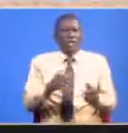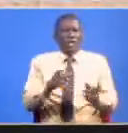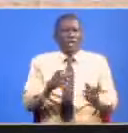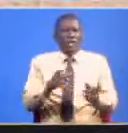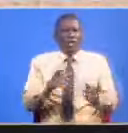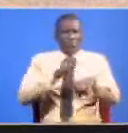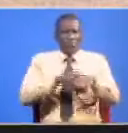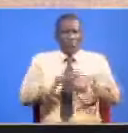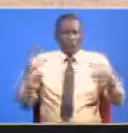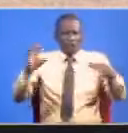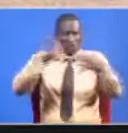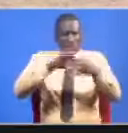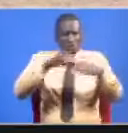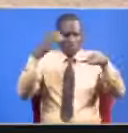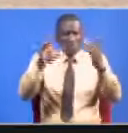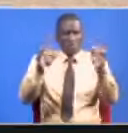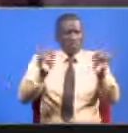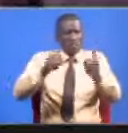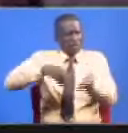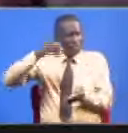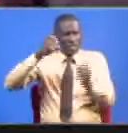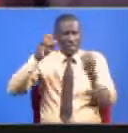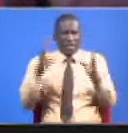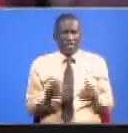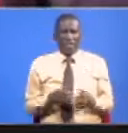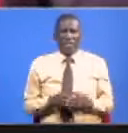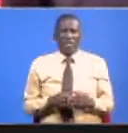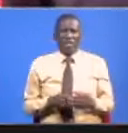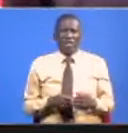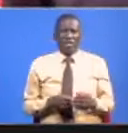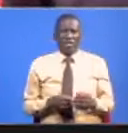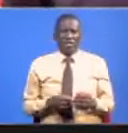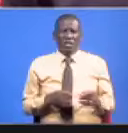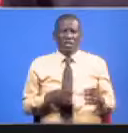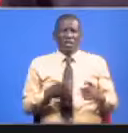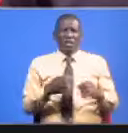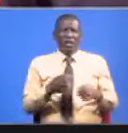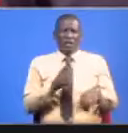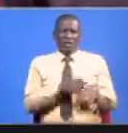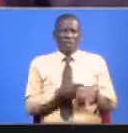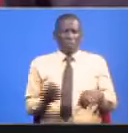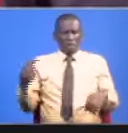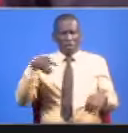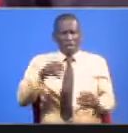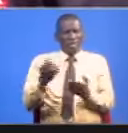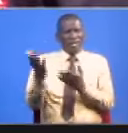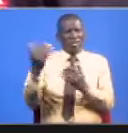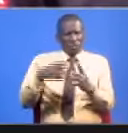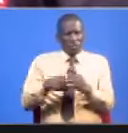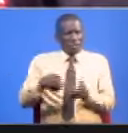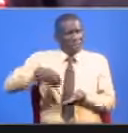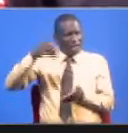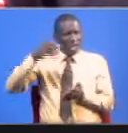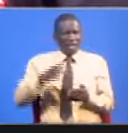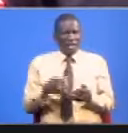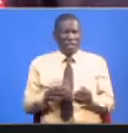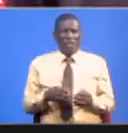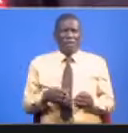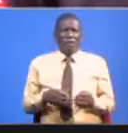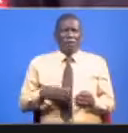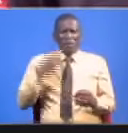tangu walipojiunga na chuo hiki. Putting here, I was expecting to start learning even you next